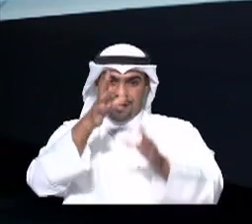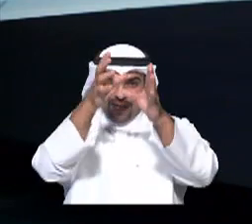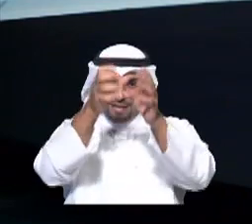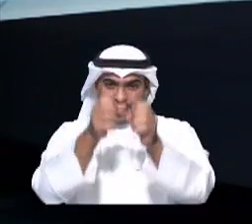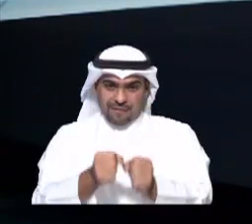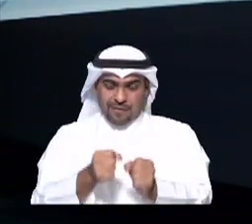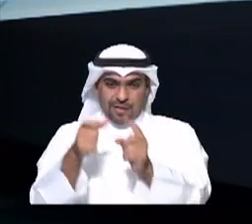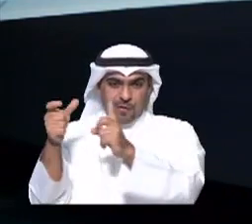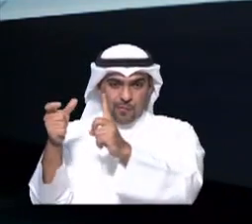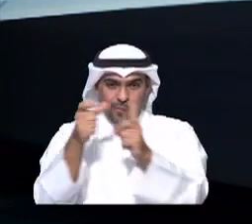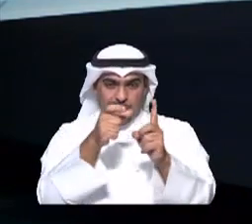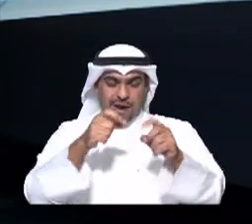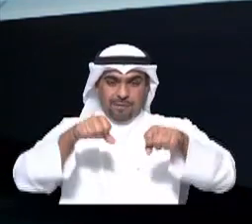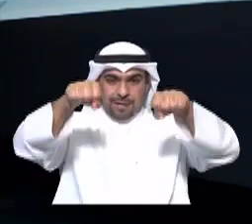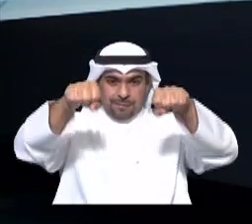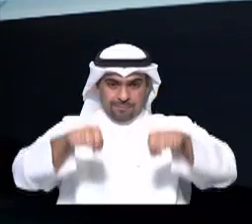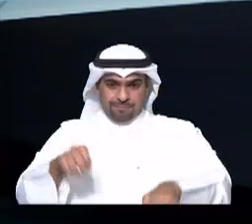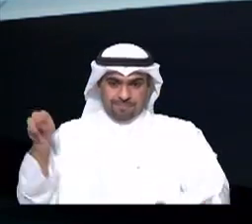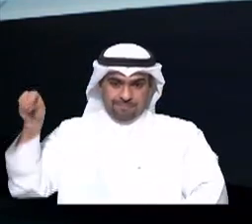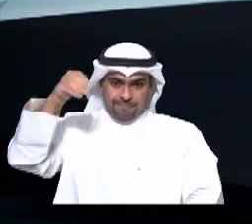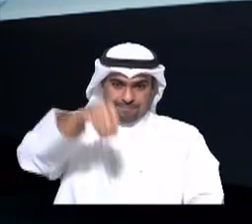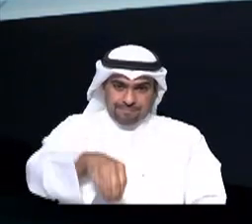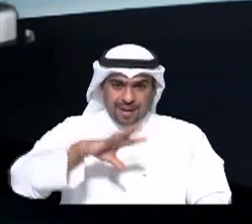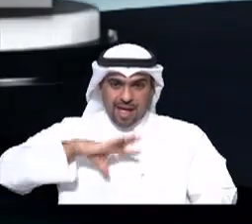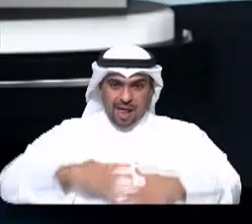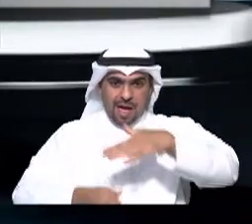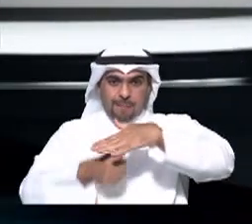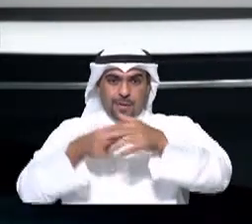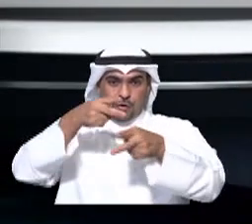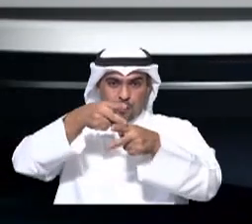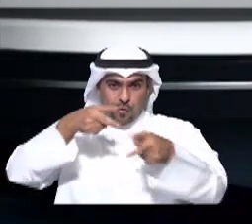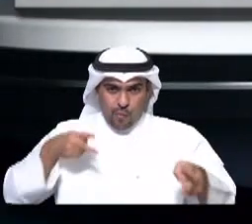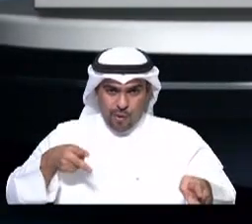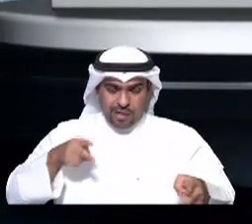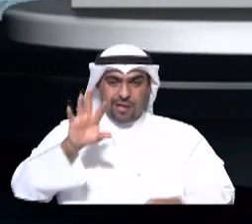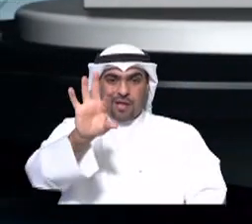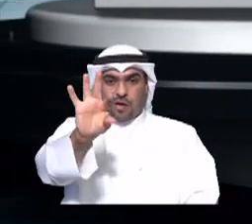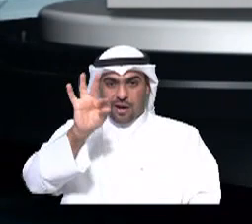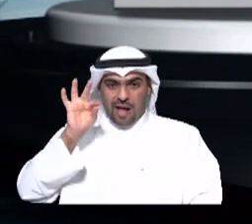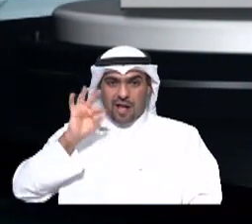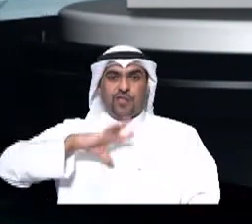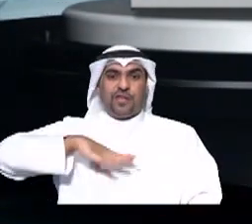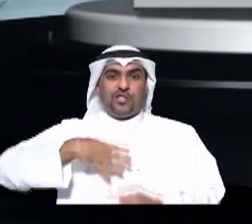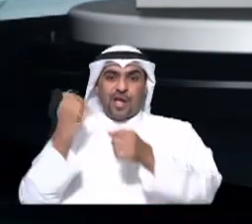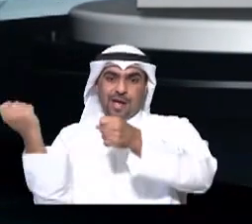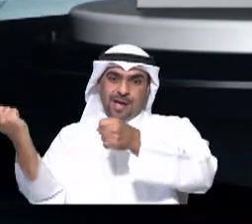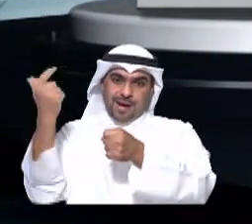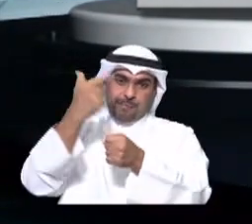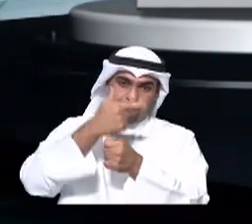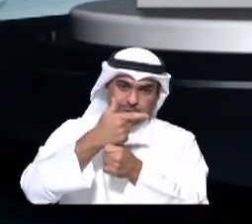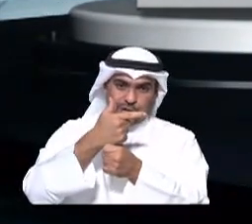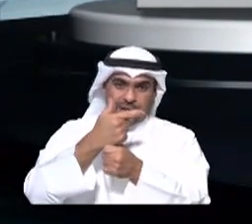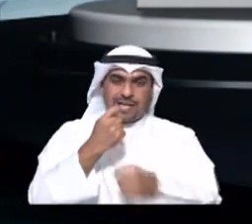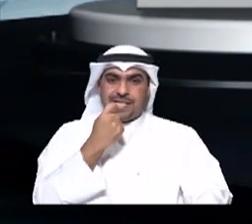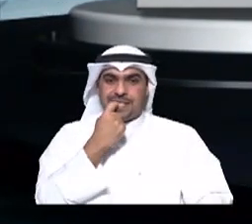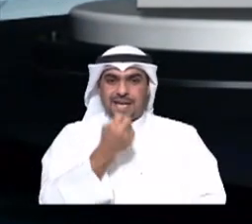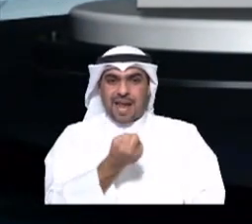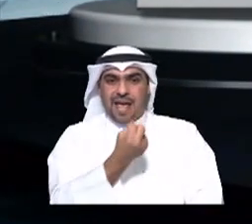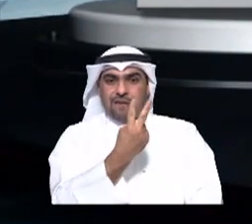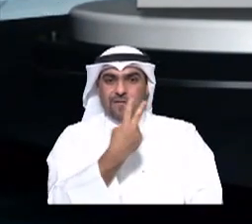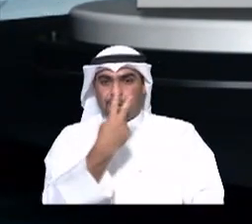ورعاه مقاليد الحكم، وتزكية سمو ولي العهد الشيخ مشعل الأحمد الجابر الصباح حفظه الله عام